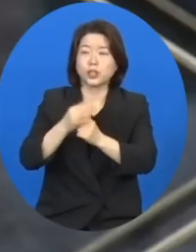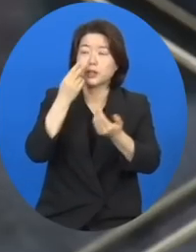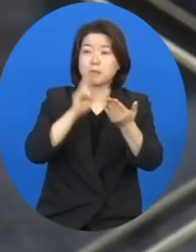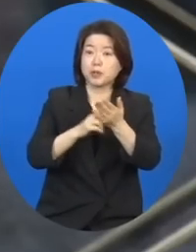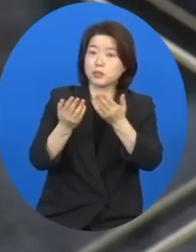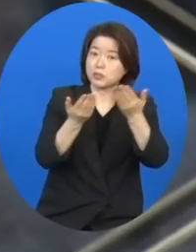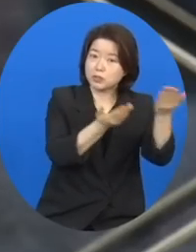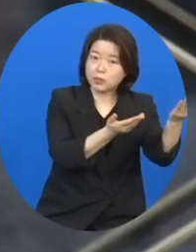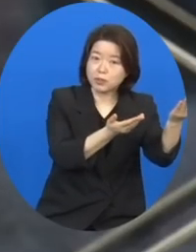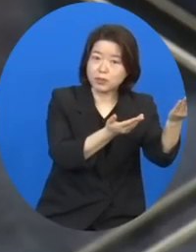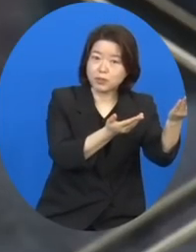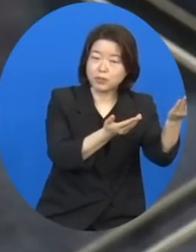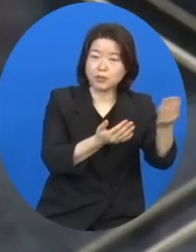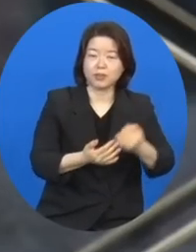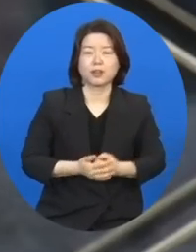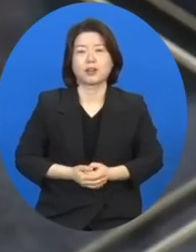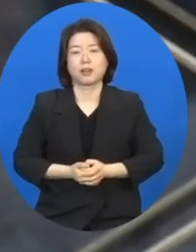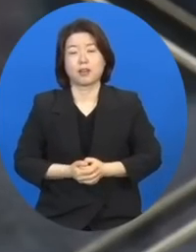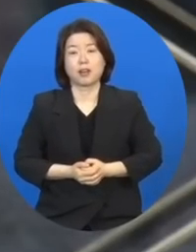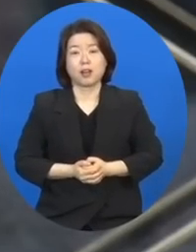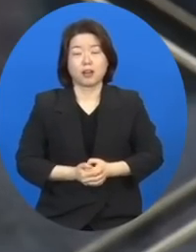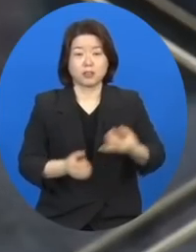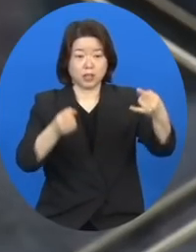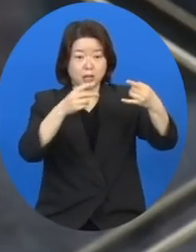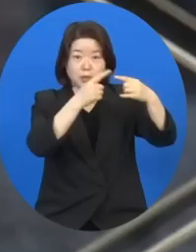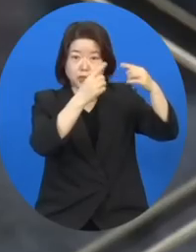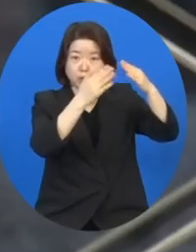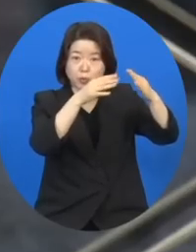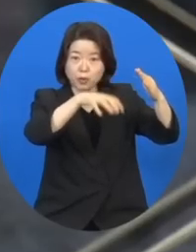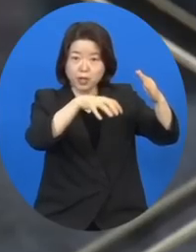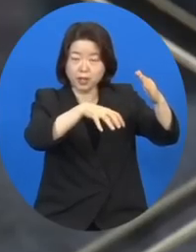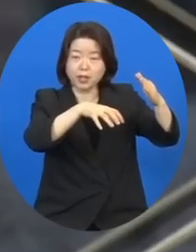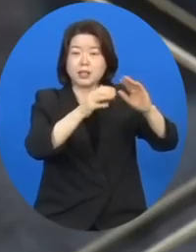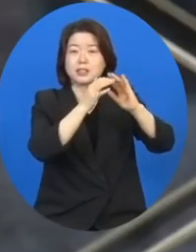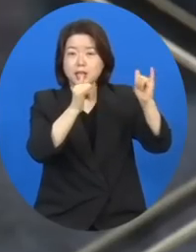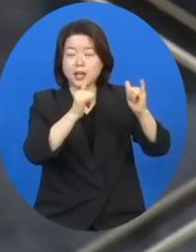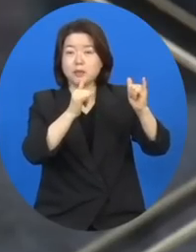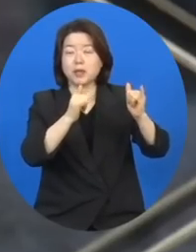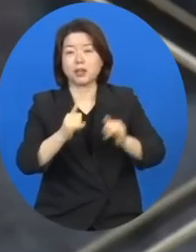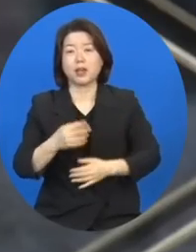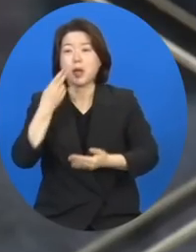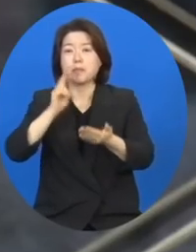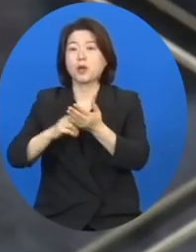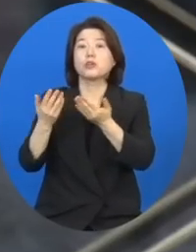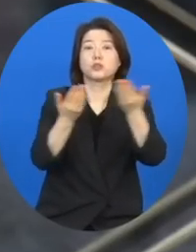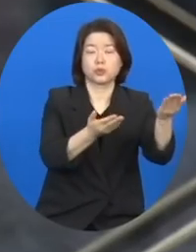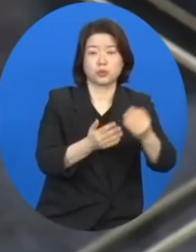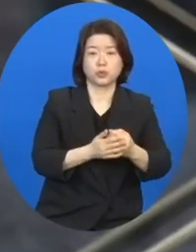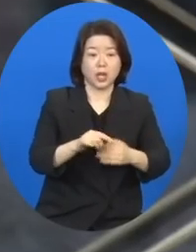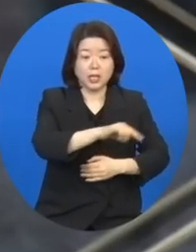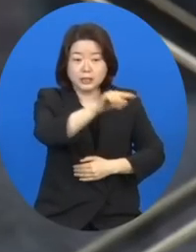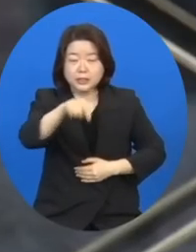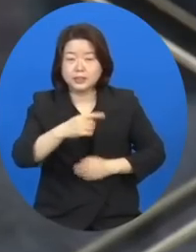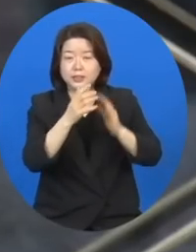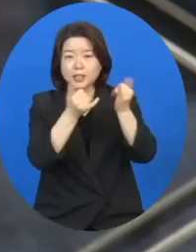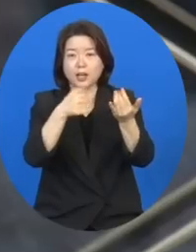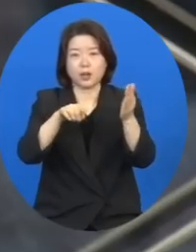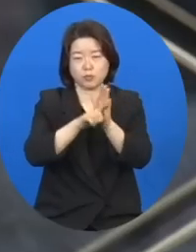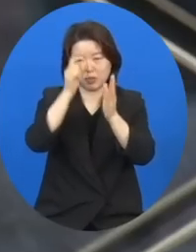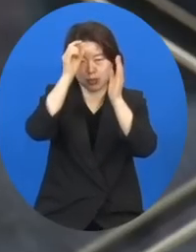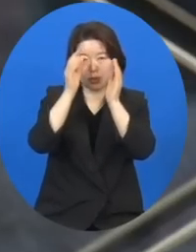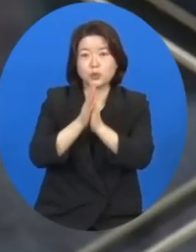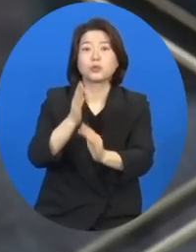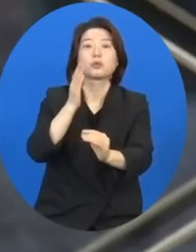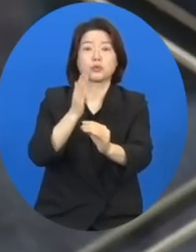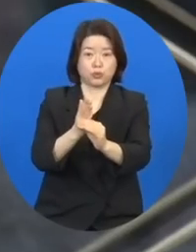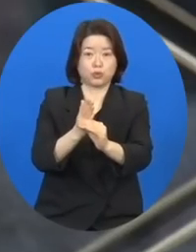있습니까? 에베소 교인들, 성도들이에요. 누구를 위해 기도하고 있어요? 교회 성도들을 위해서 기도하고